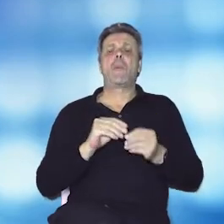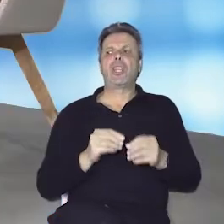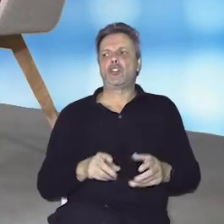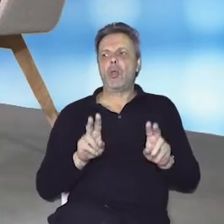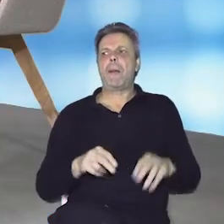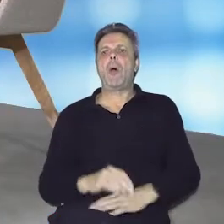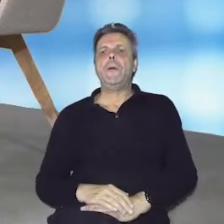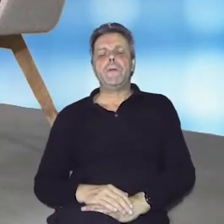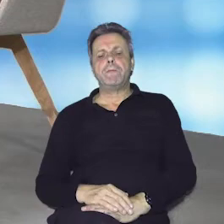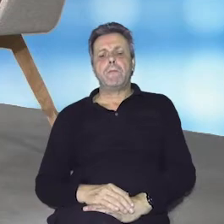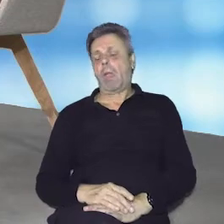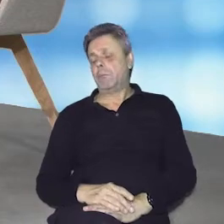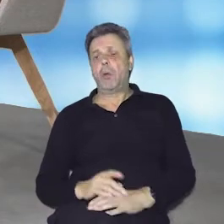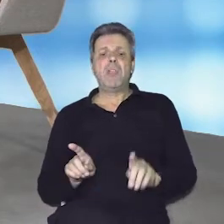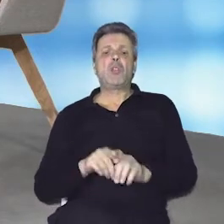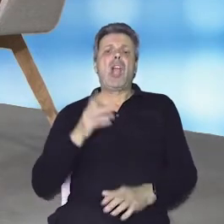ste rekli, tvrtka kao svaka druga.